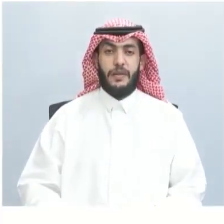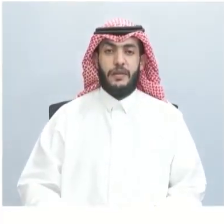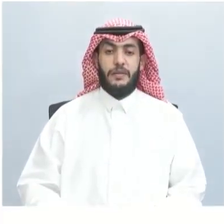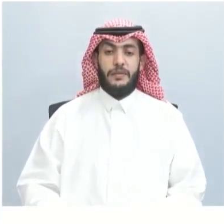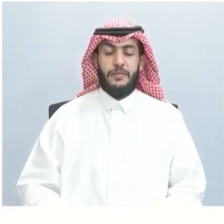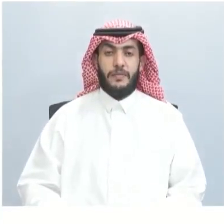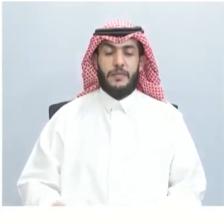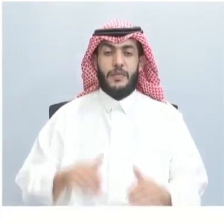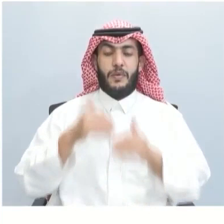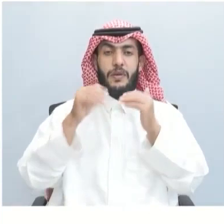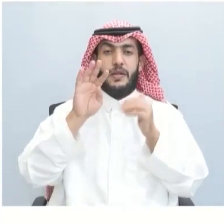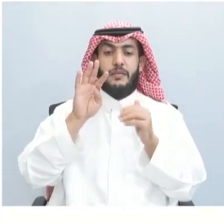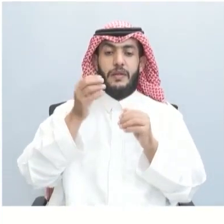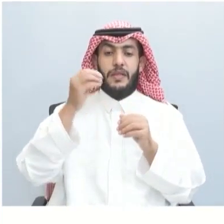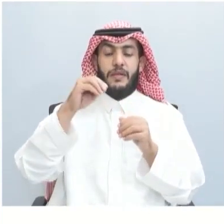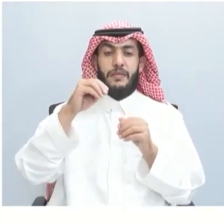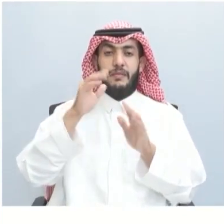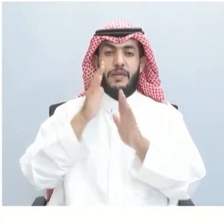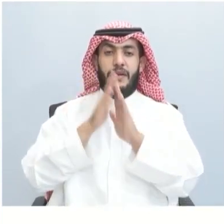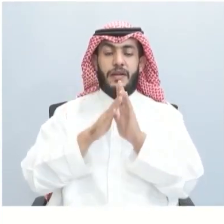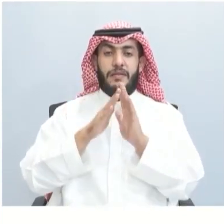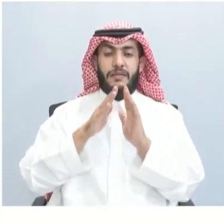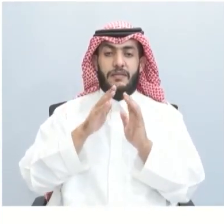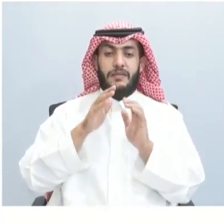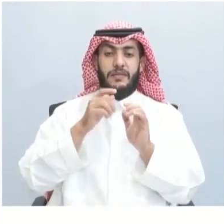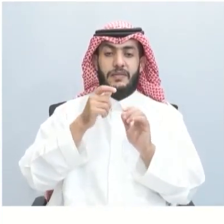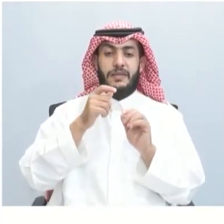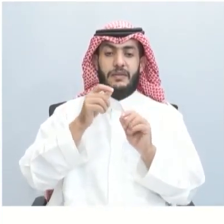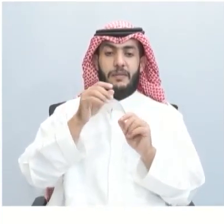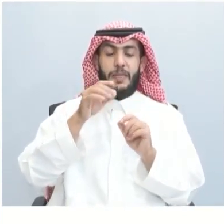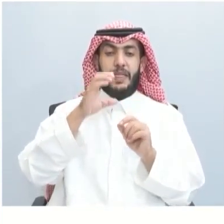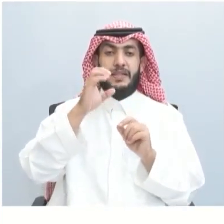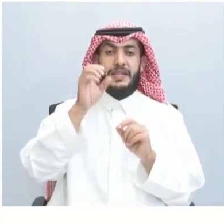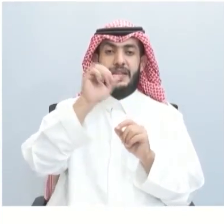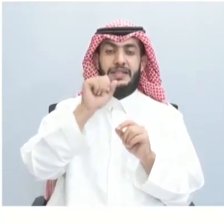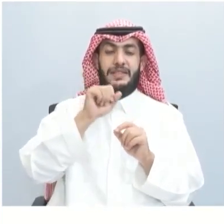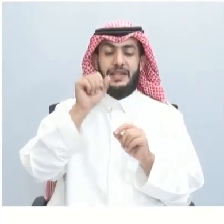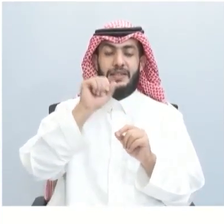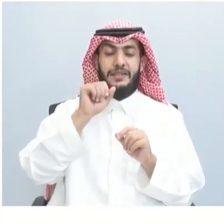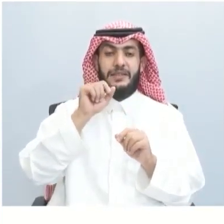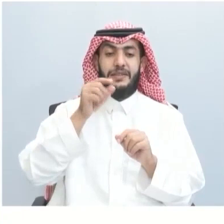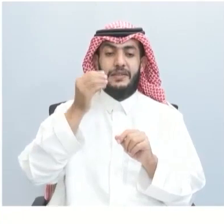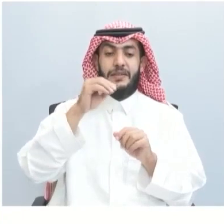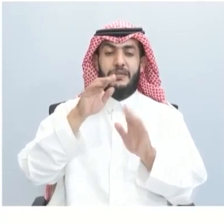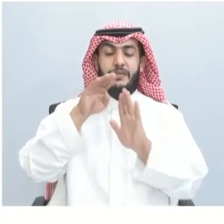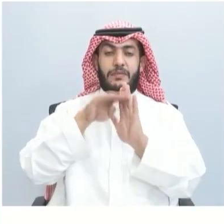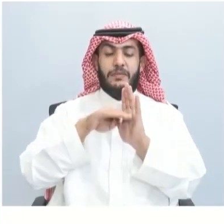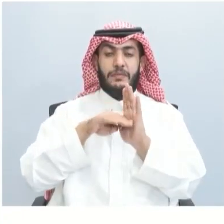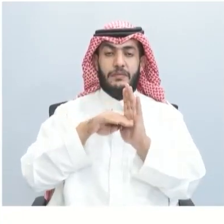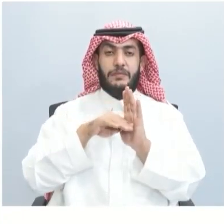ايضا الخطوه الرابعه اضافه ملف السي اس اس لضبط قسم القائمه وقسم